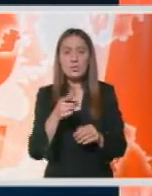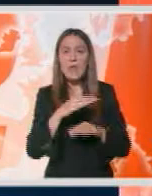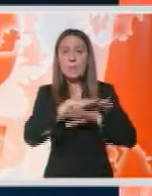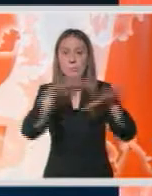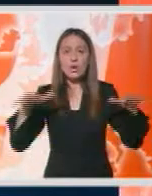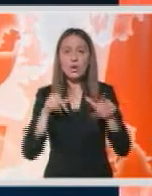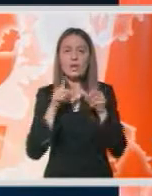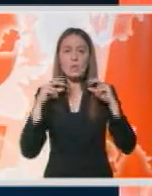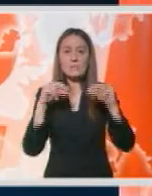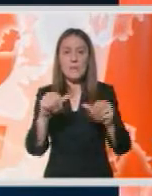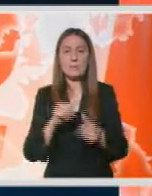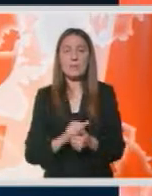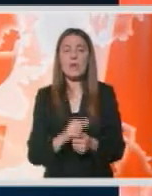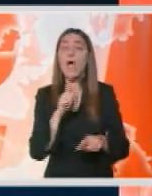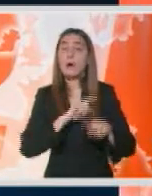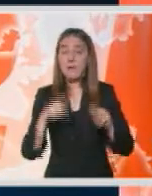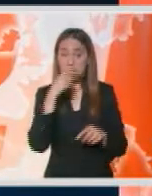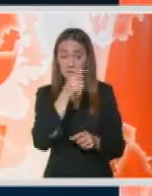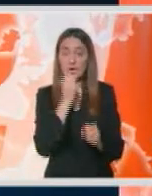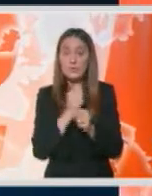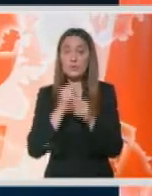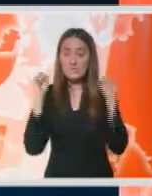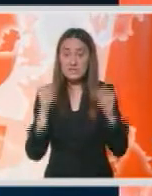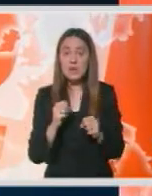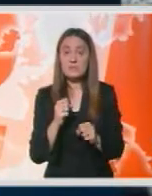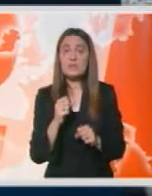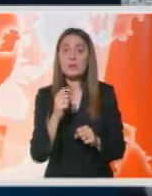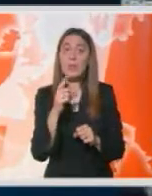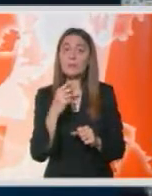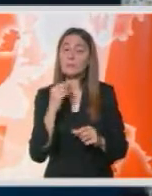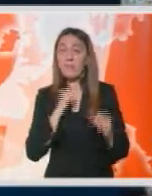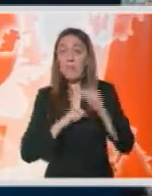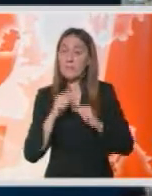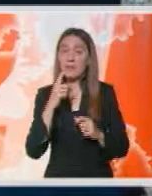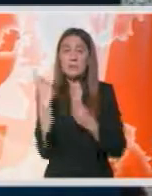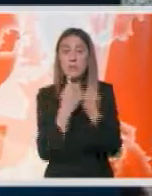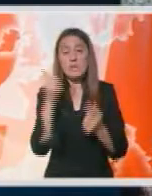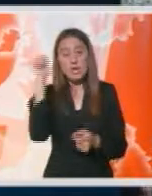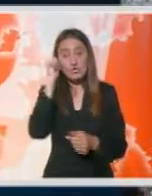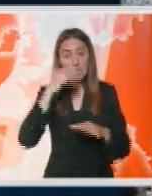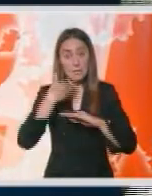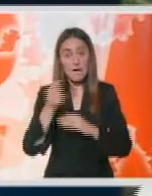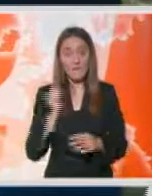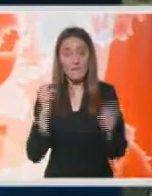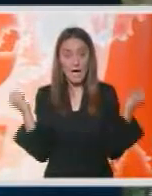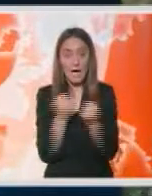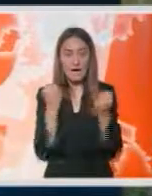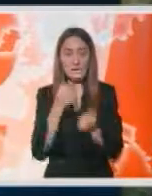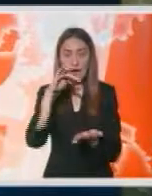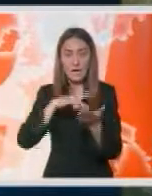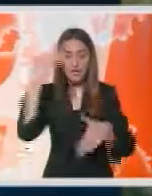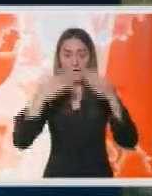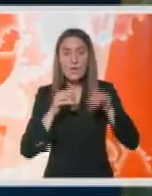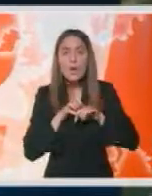pokrajina u zemlji. Razlog za takav potez vlasti je napeta situacija koja se posle jučerašnje vojne akcije u